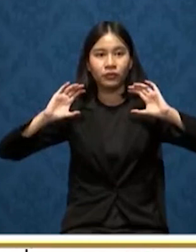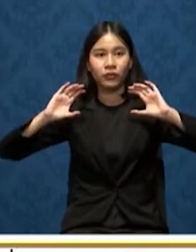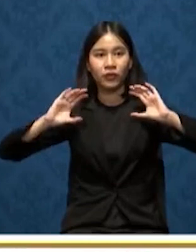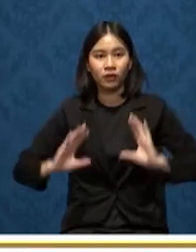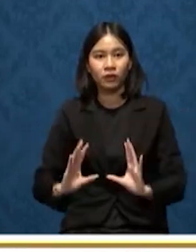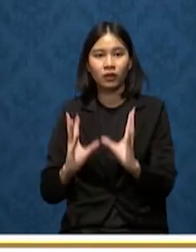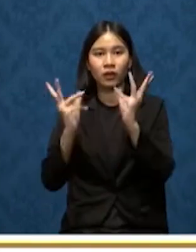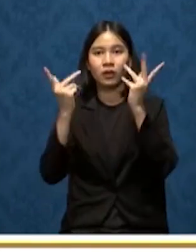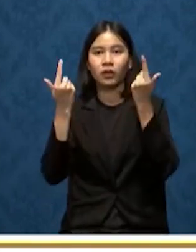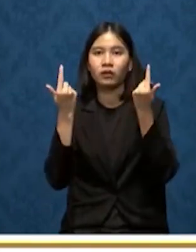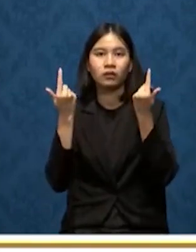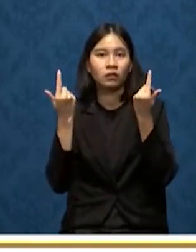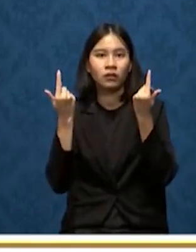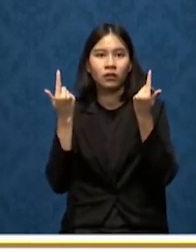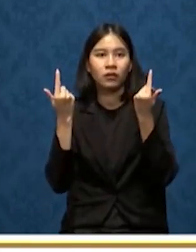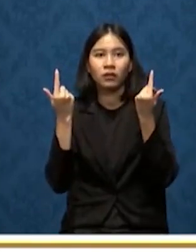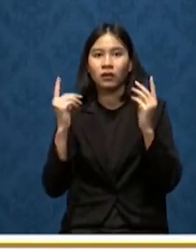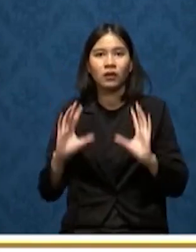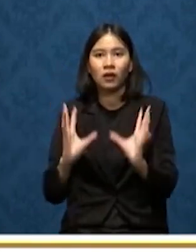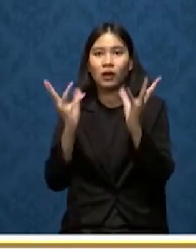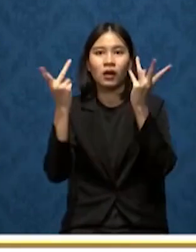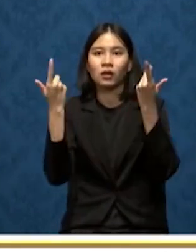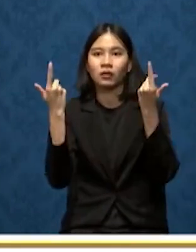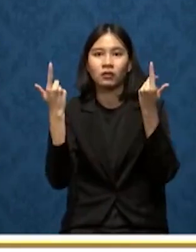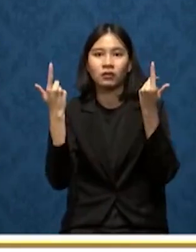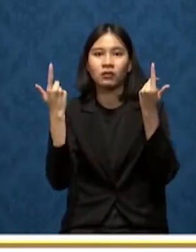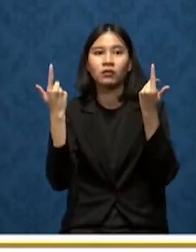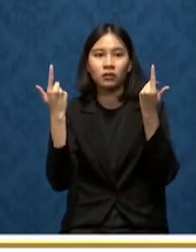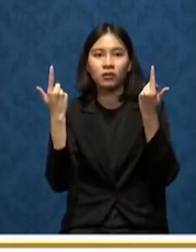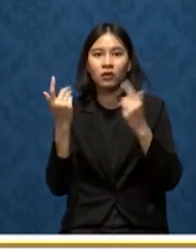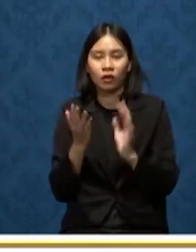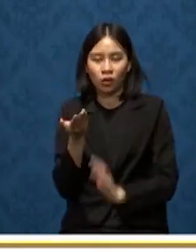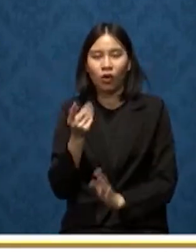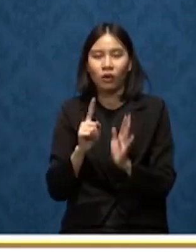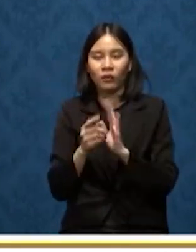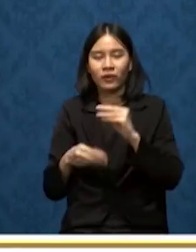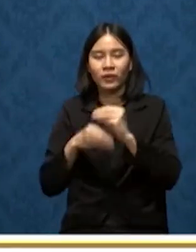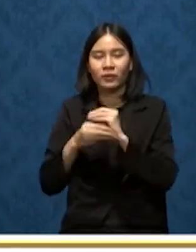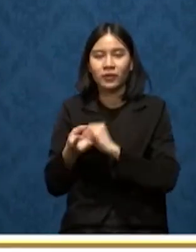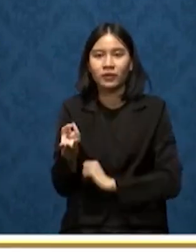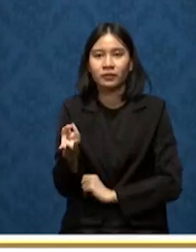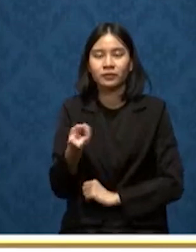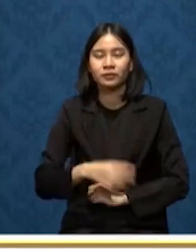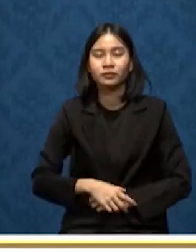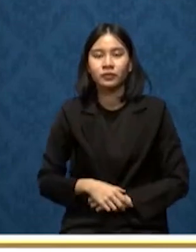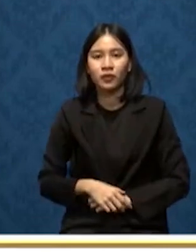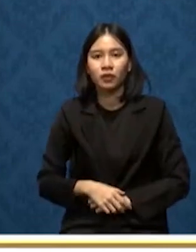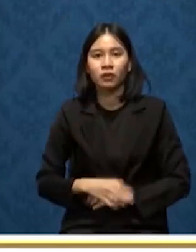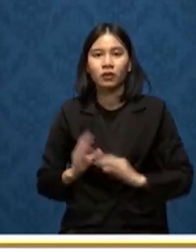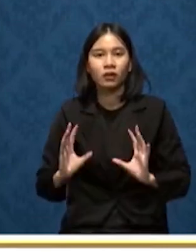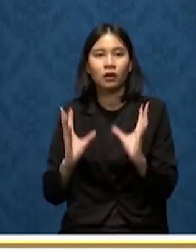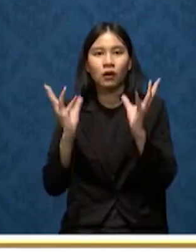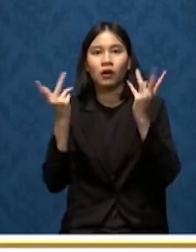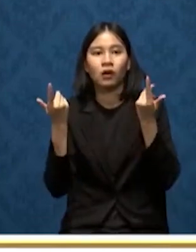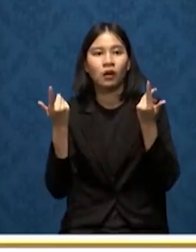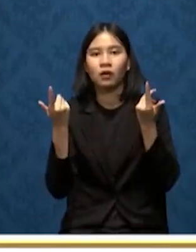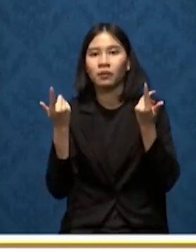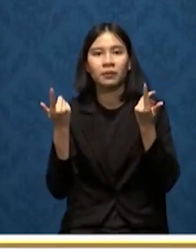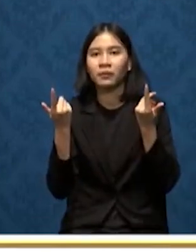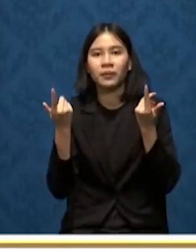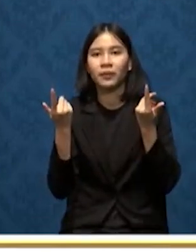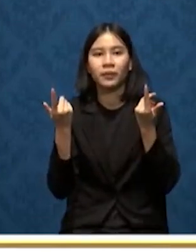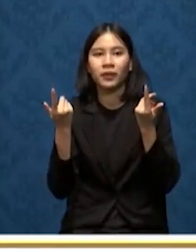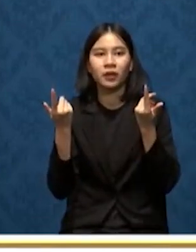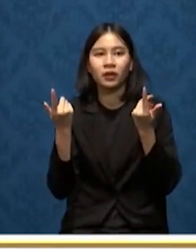หายครั หายด้วยทัทีครท่ขออนดเดวครับหายไปครั ไม่ได้เลยครัท่านคร